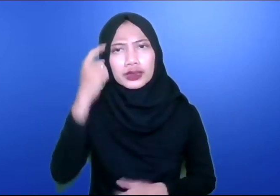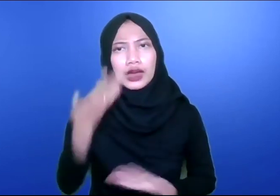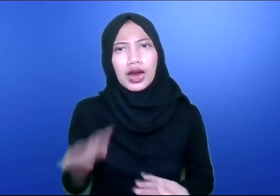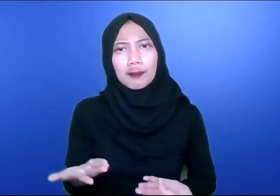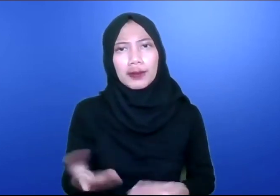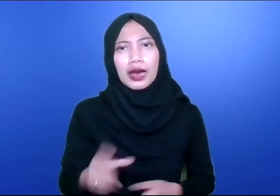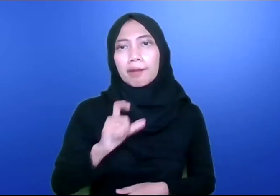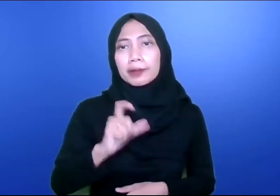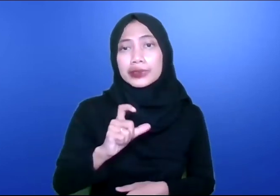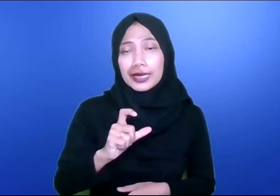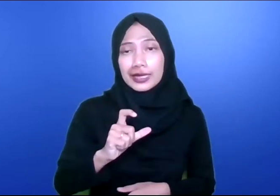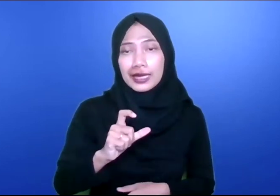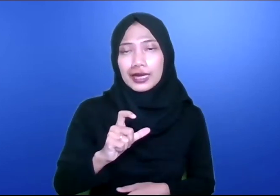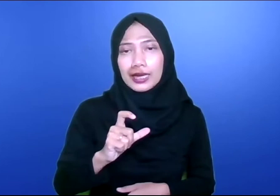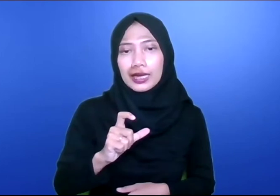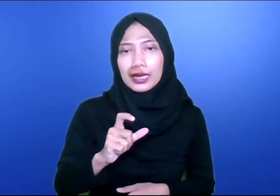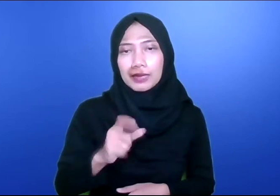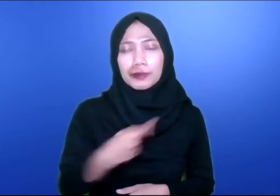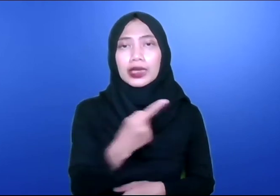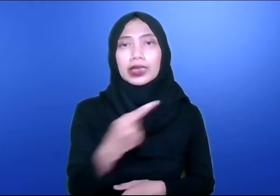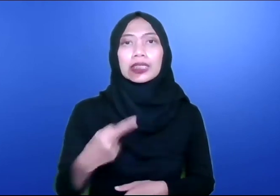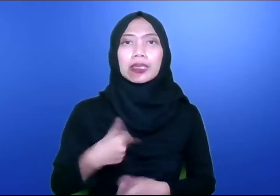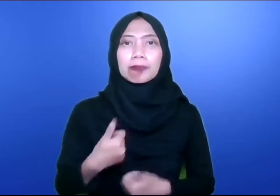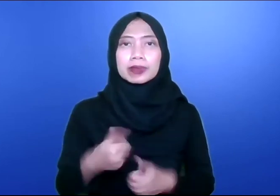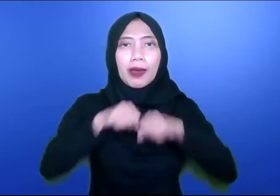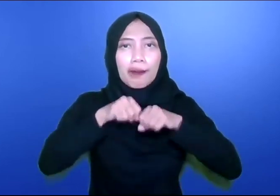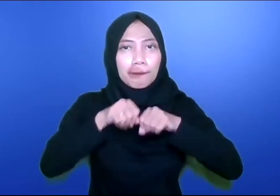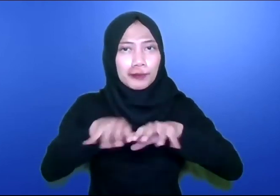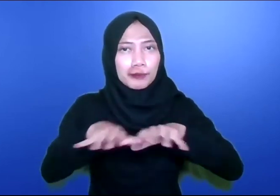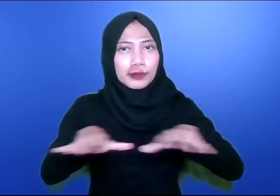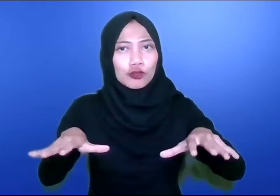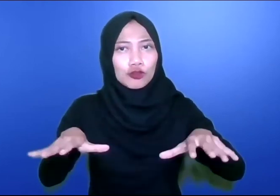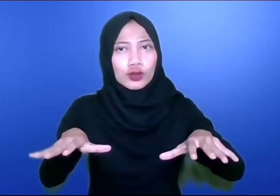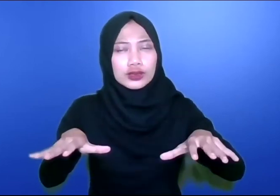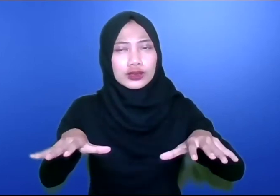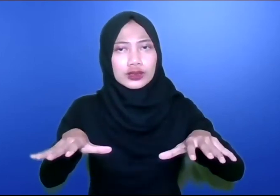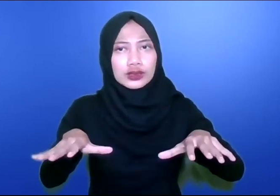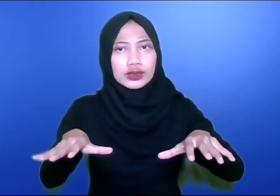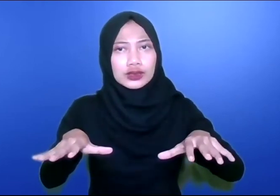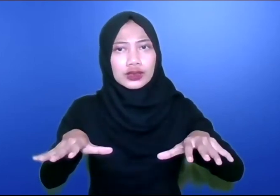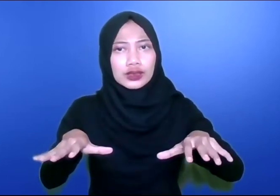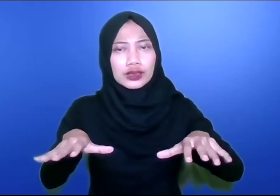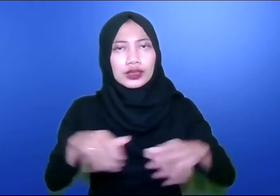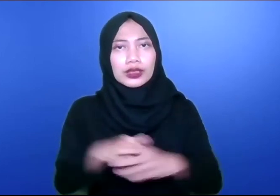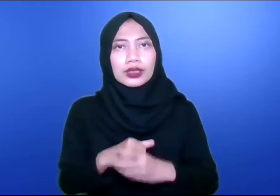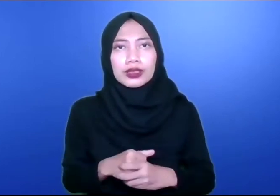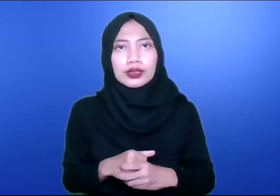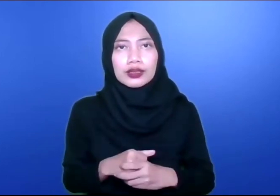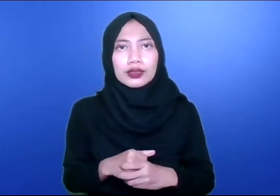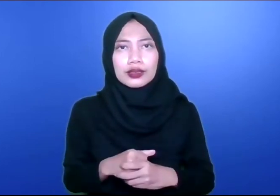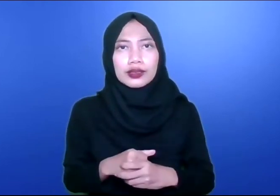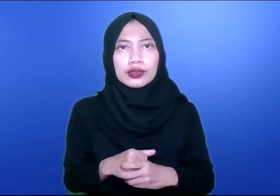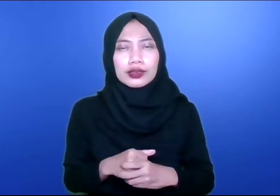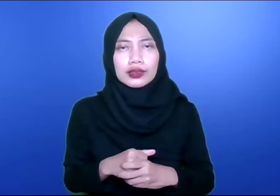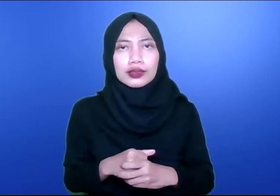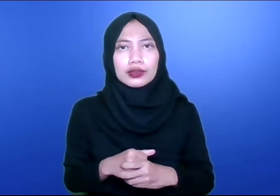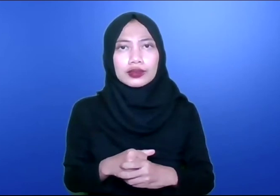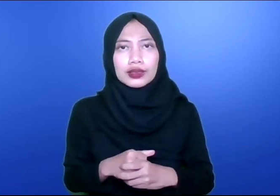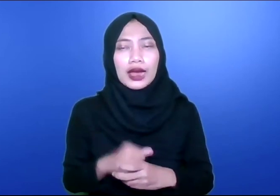bisa memperluas adopsi serta dampak dari infrastruktur yang sudah didevelop oleh BI